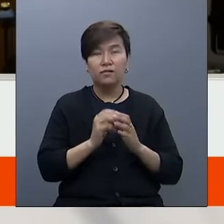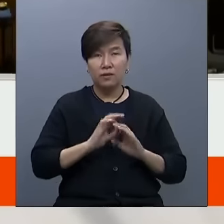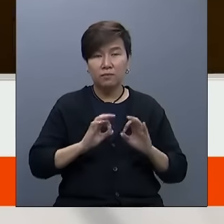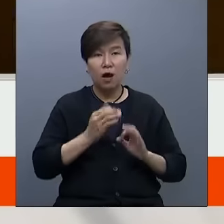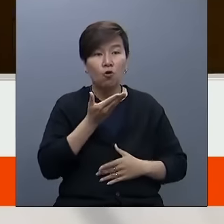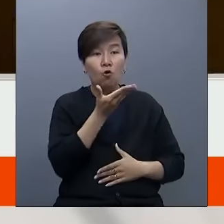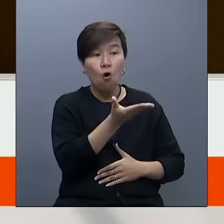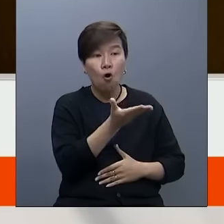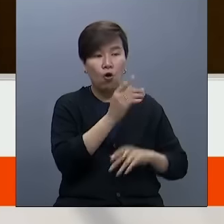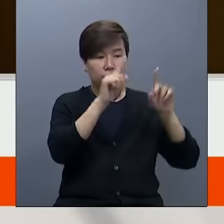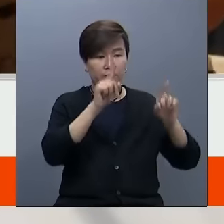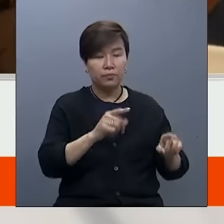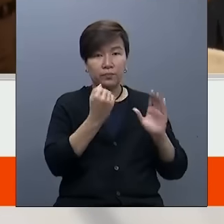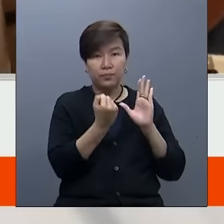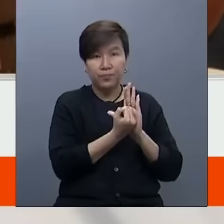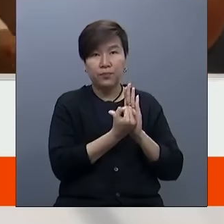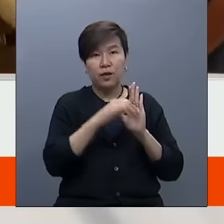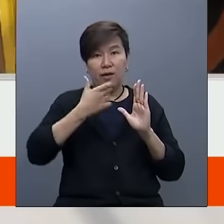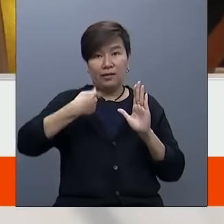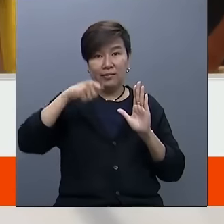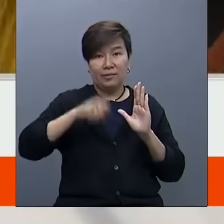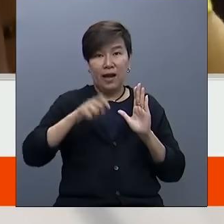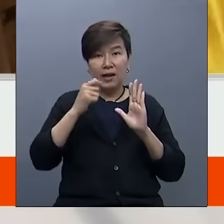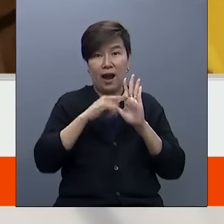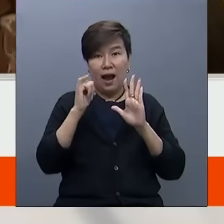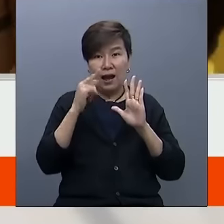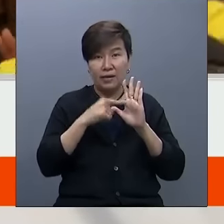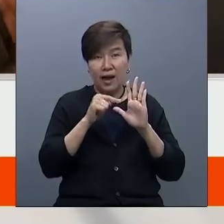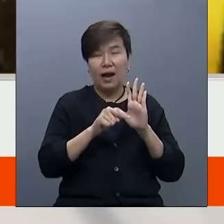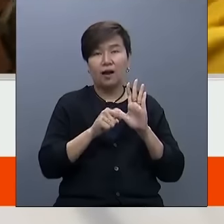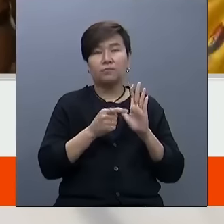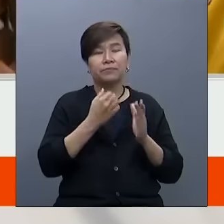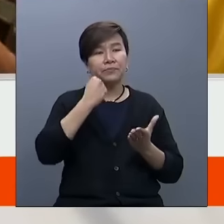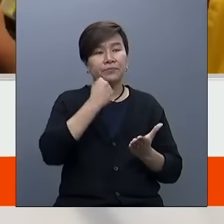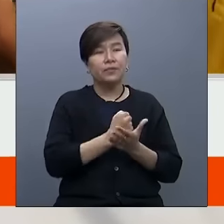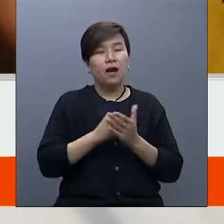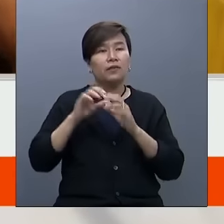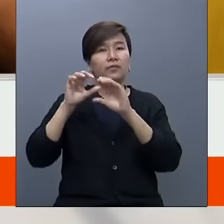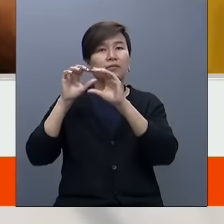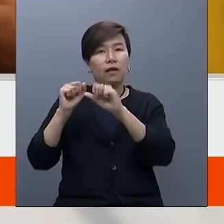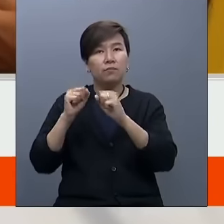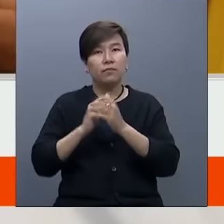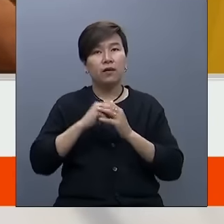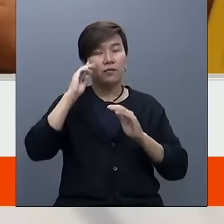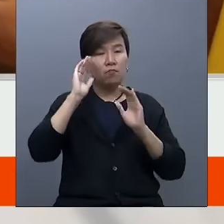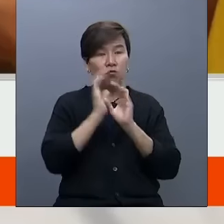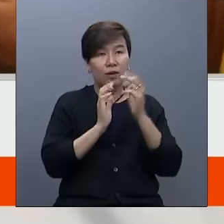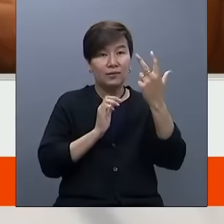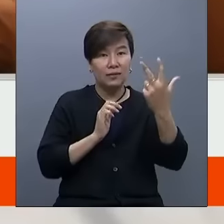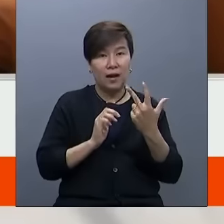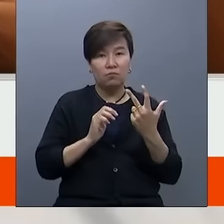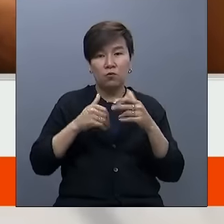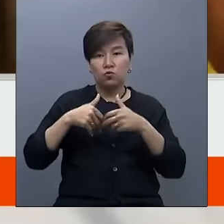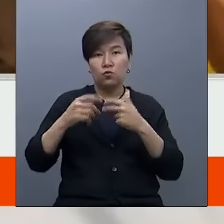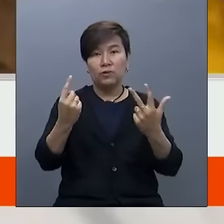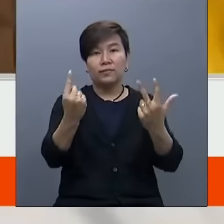หมฮ ะ ซึ่งศาลอาญาท่านอนุมัติหมายจับบางท่านบางคนนะฮะมีตำรวจ3พลเรือน1อันนี้ศาลอาญาอนุมัติห